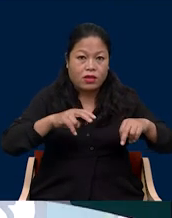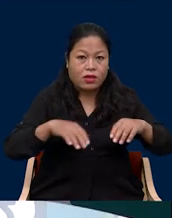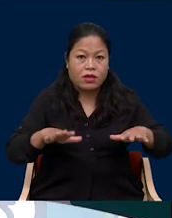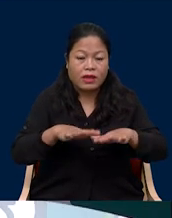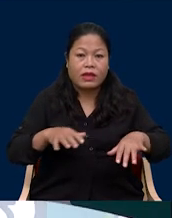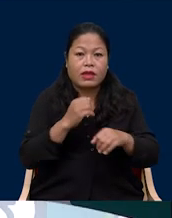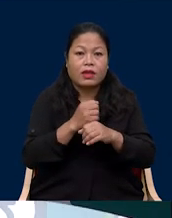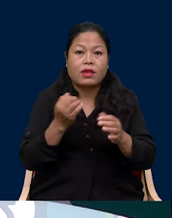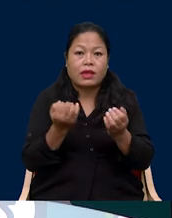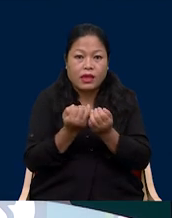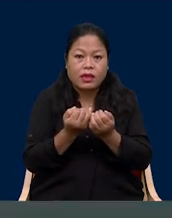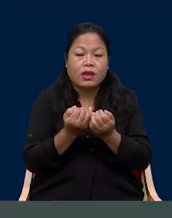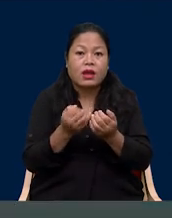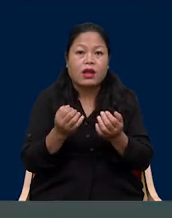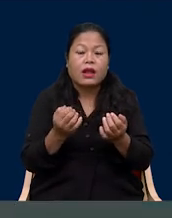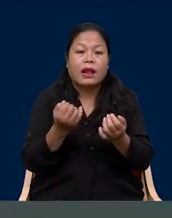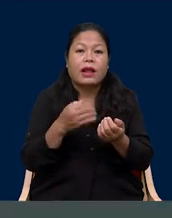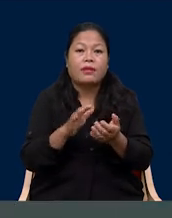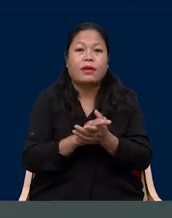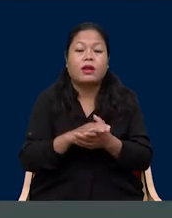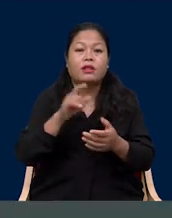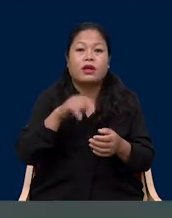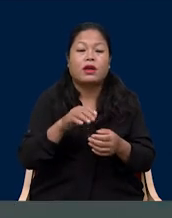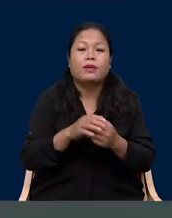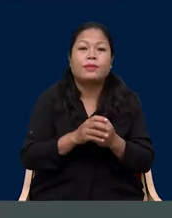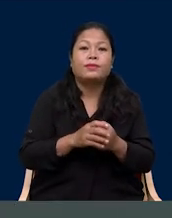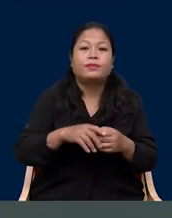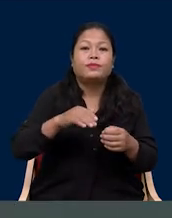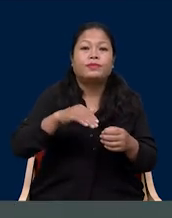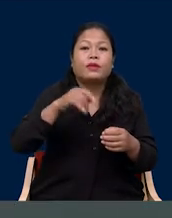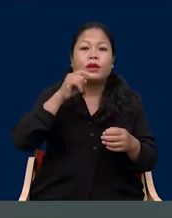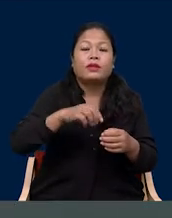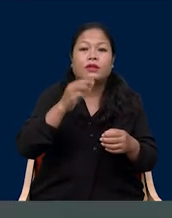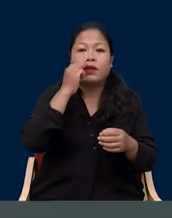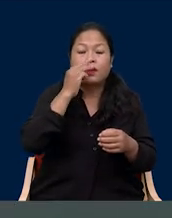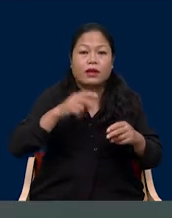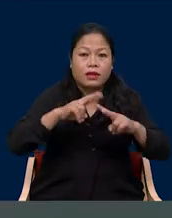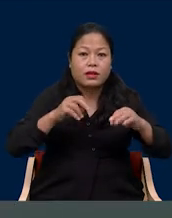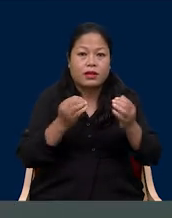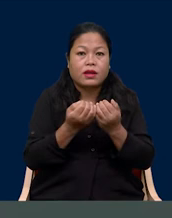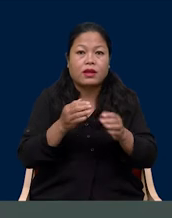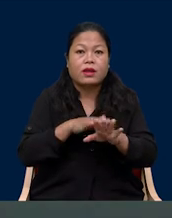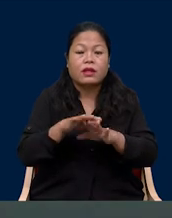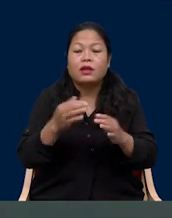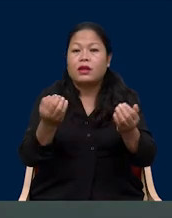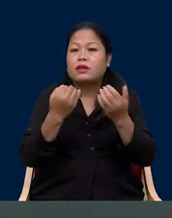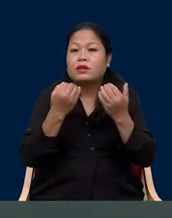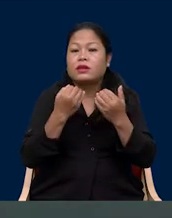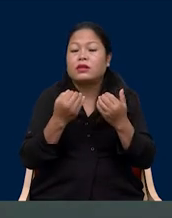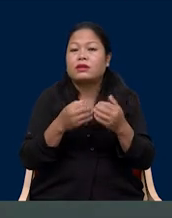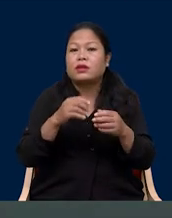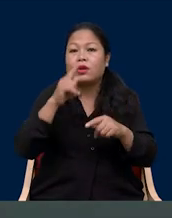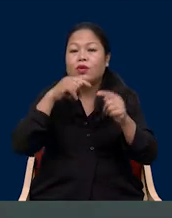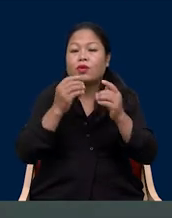बेस्ड काम नगर्दाखेरि अनि स्पेसली हाम्रो ओल्ड ट्रेडिसनल स्किल सेट जुन सिपहरू छ जुन चलाइआएको छ त्यसमा रिसर्च गर्यो भने चाहिँ हामीले